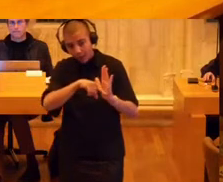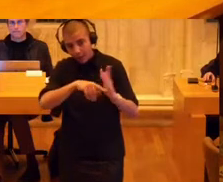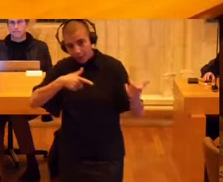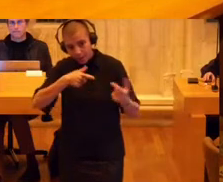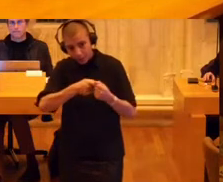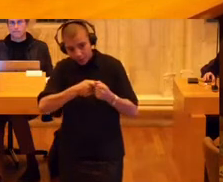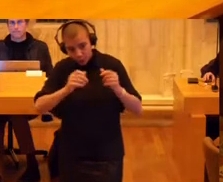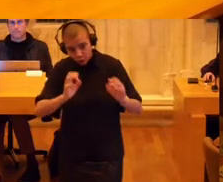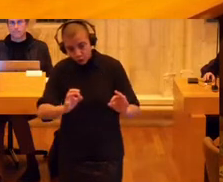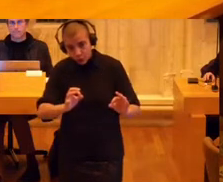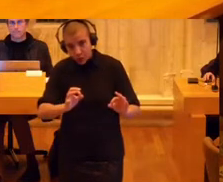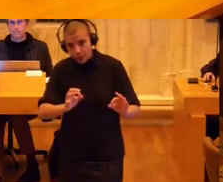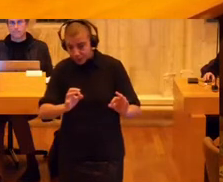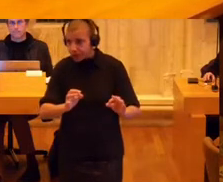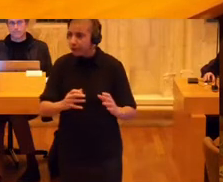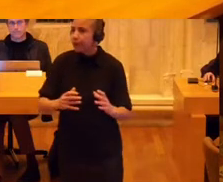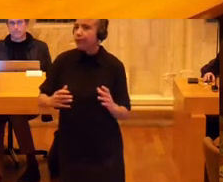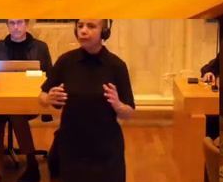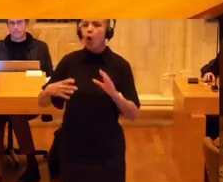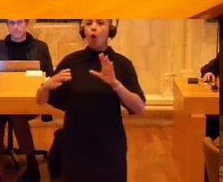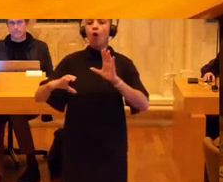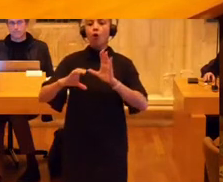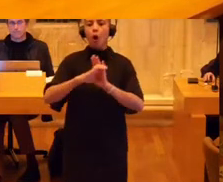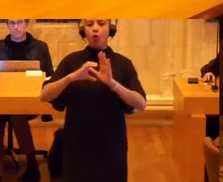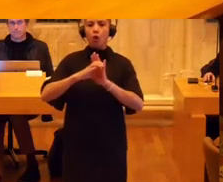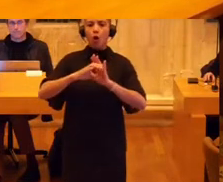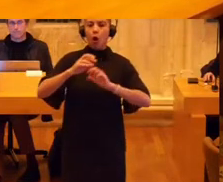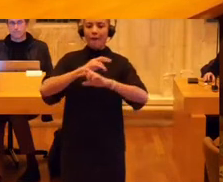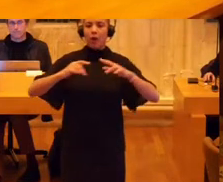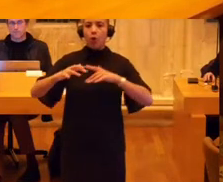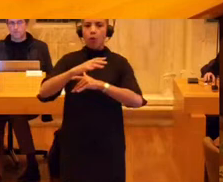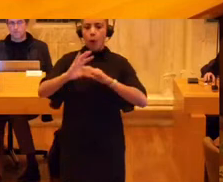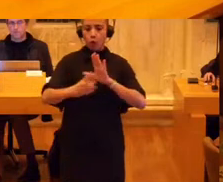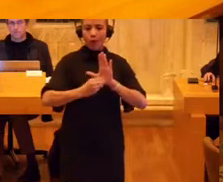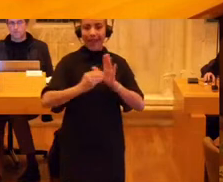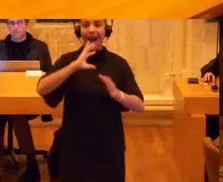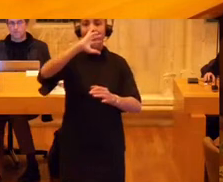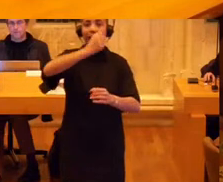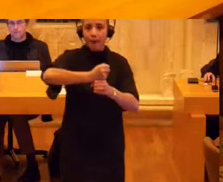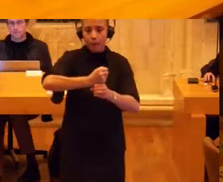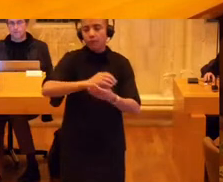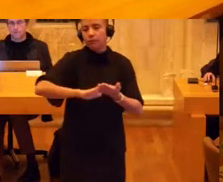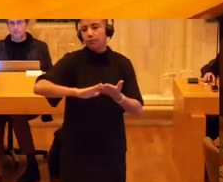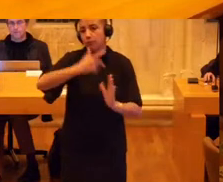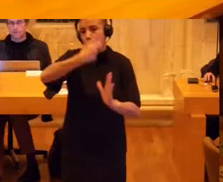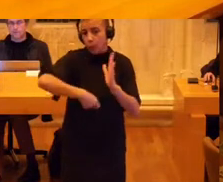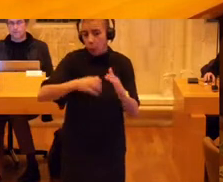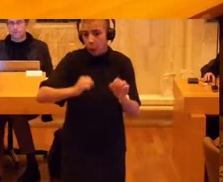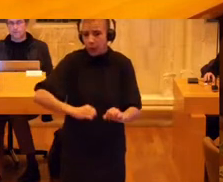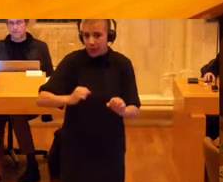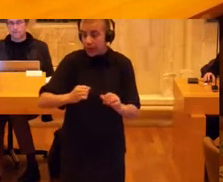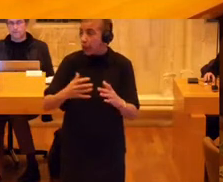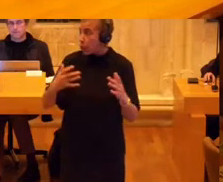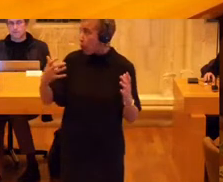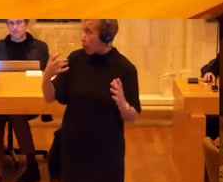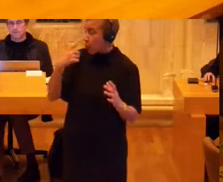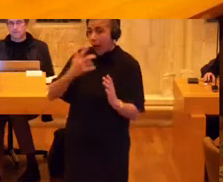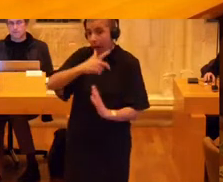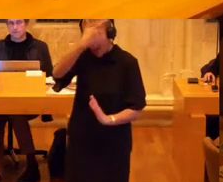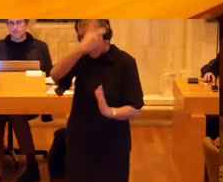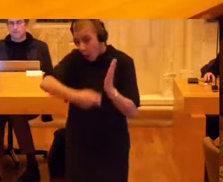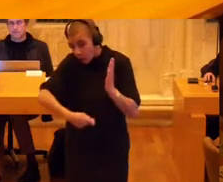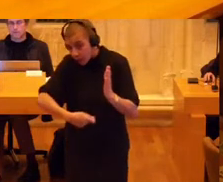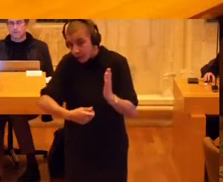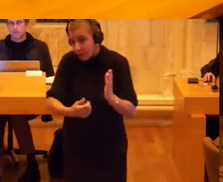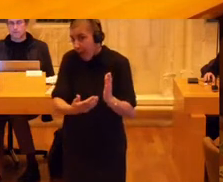L'amende est prévue au Code de l'environnement et ce serait donc appliquer la loi. J'aurais envie de dire aussi que ce serait être juste vis-à-vis des acteurs